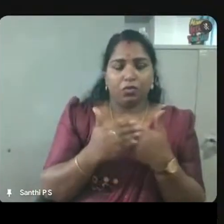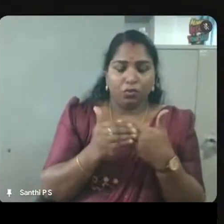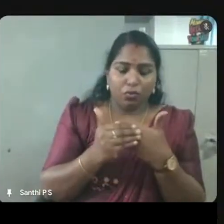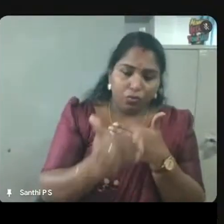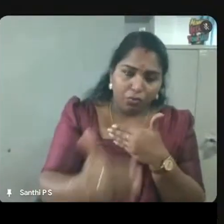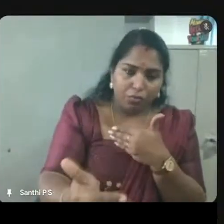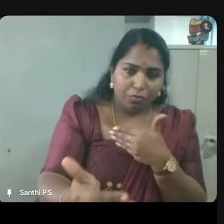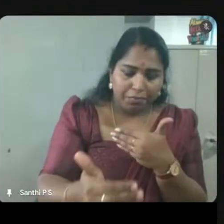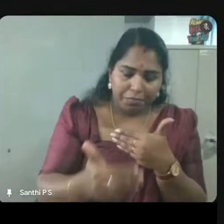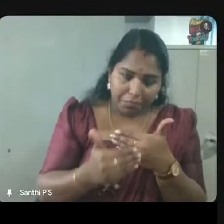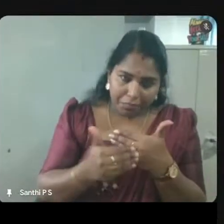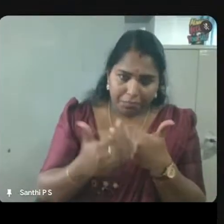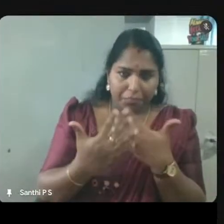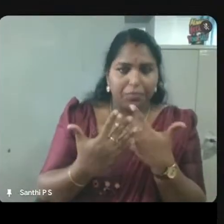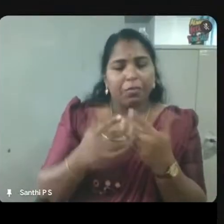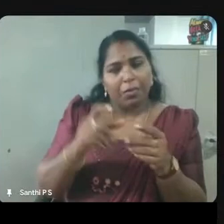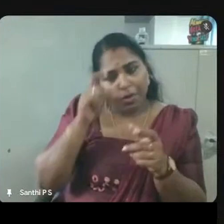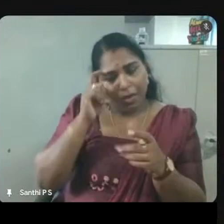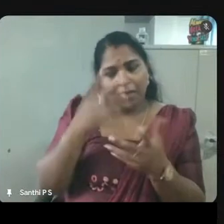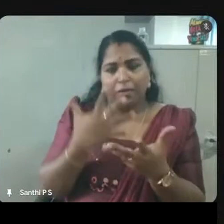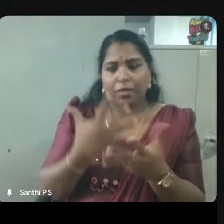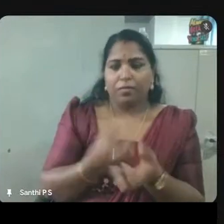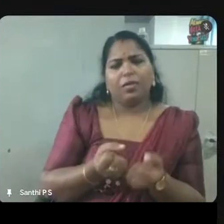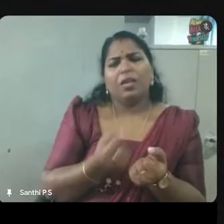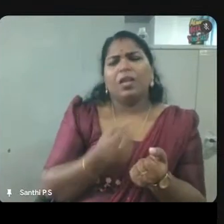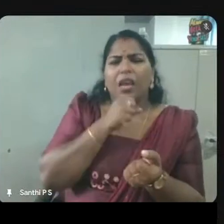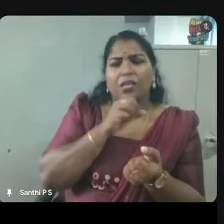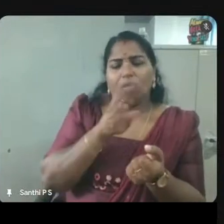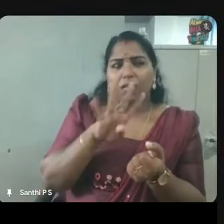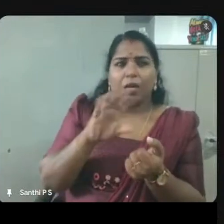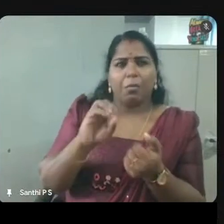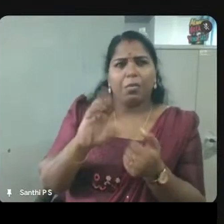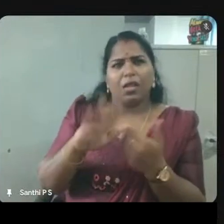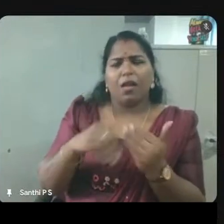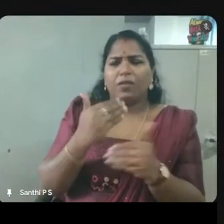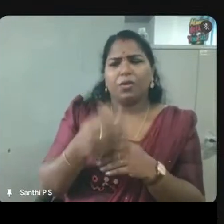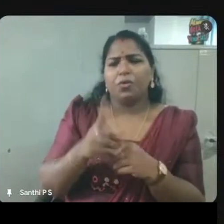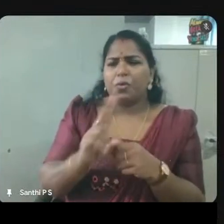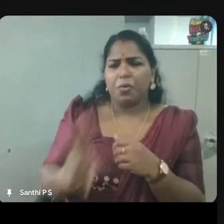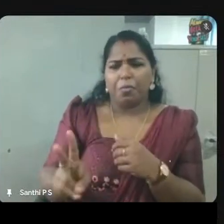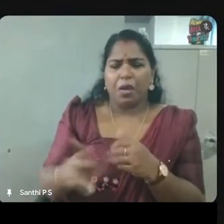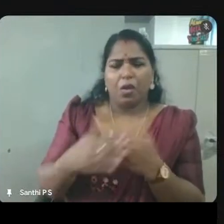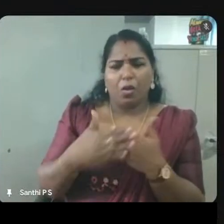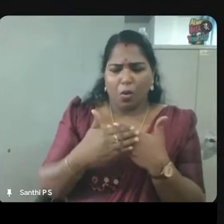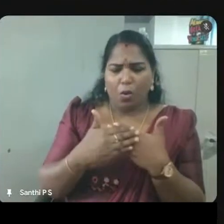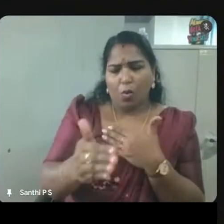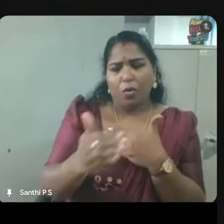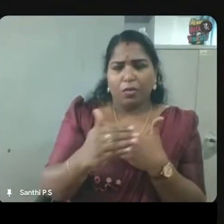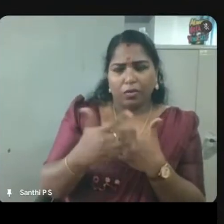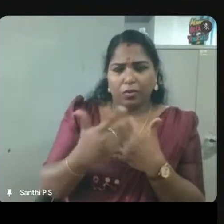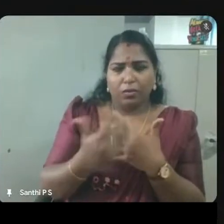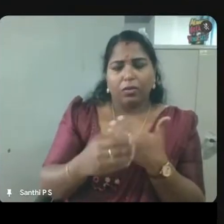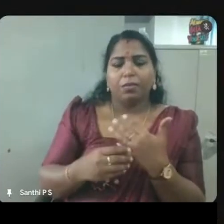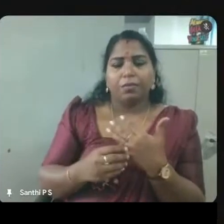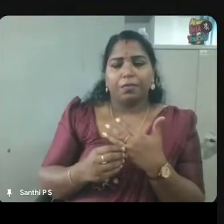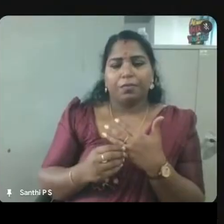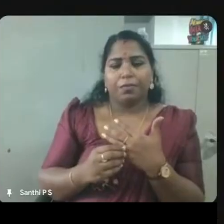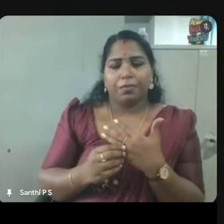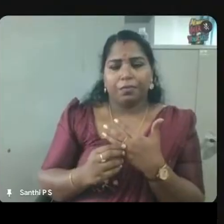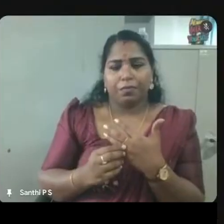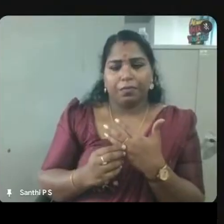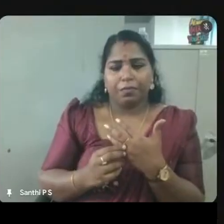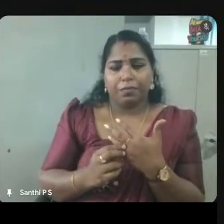വയസ്സ് കഴിയുമ്പോൾ നമുക്ക് പ്രസ് ബയോപ്പിയ അല്ലെങ്കിൽ വെള്ളെഴുത്ത് എന്ന് പറയുന്നത്. ഇതിനെ പലരും ലോങ് സൈറ്റ് എന്ന് പറയാറുണ്ട്. അത് ലോങ് സൈറ്റ് അല്ല, പ്രസ് ബയോപ്പിയ എന്നാണ് അതിനെ